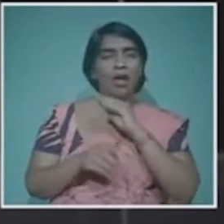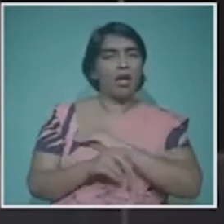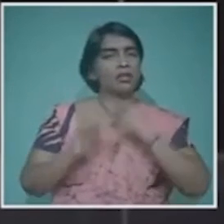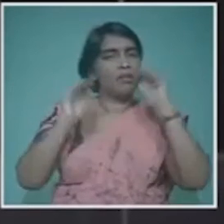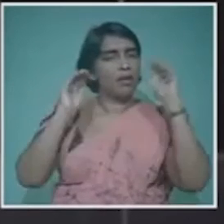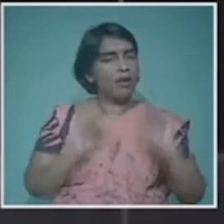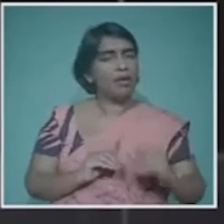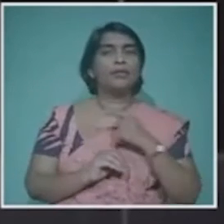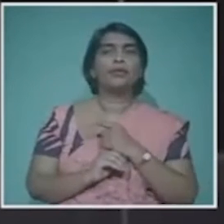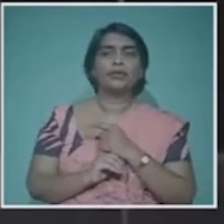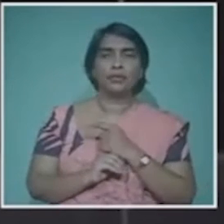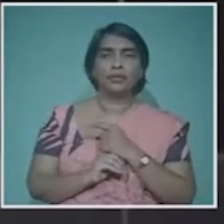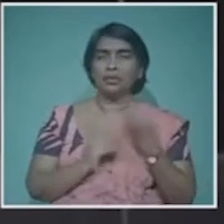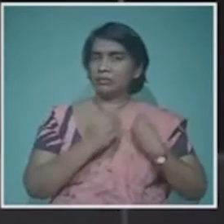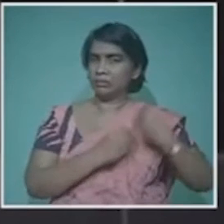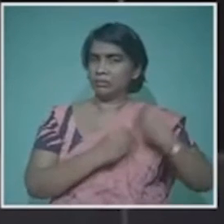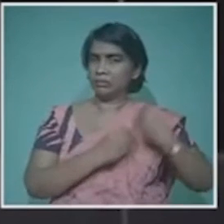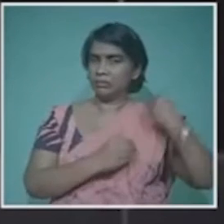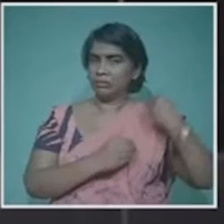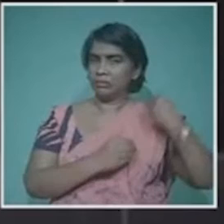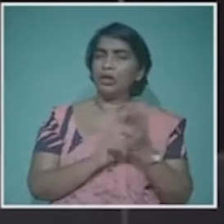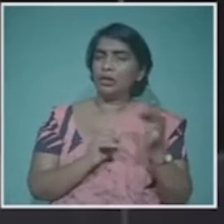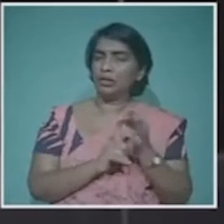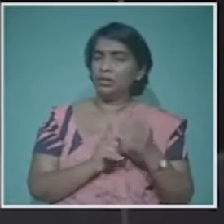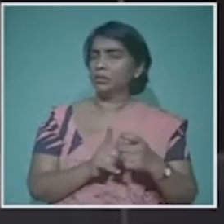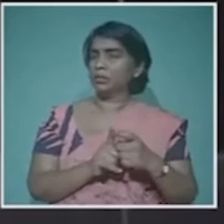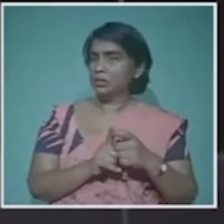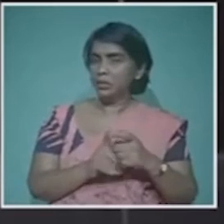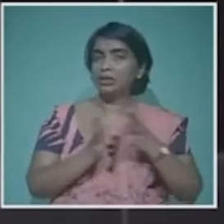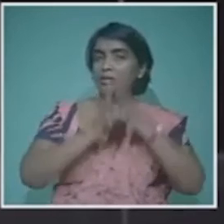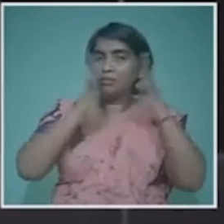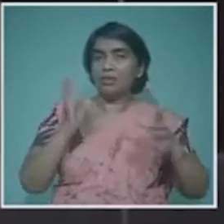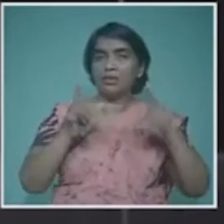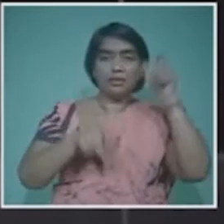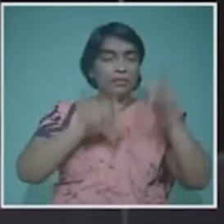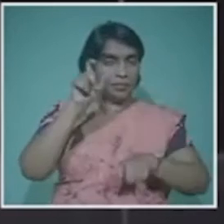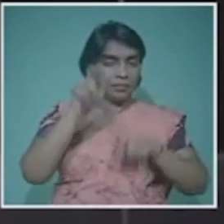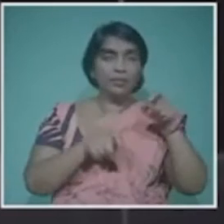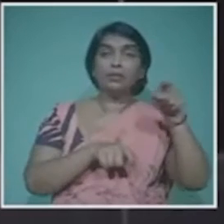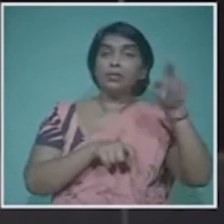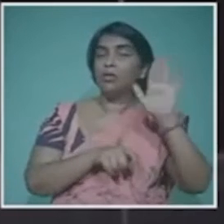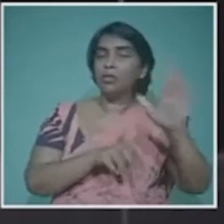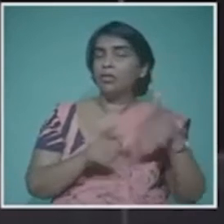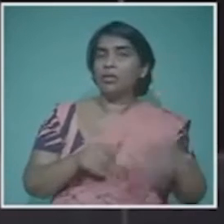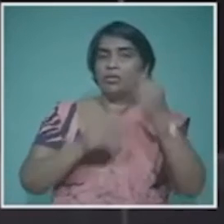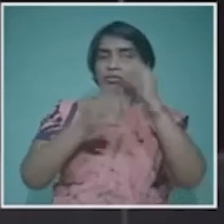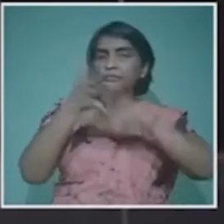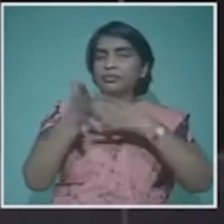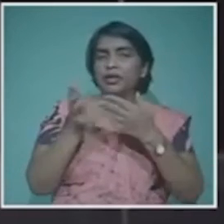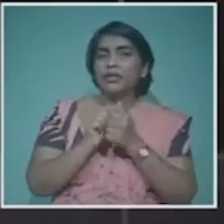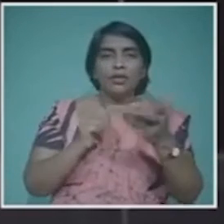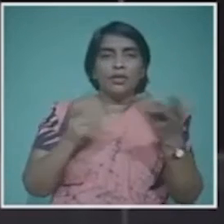பணவீக்கமானது 105% இருந்தது உணவு பணவீக்கம் அதிகரித்துள்ளமையினால் வாழ முடியாத நிலைமை ஏற்பட்டுள்ளதாக